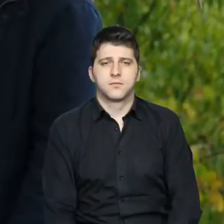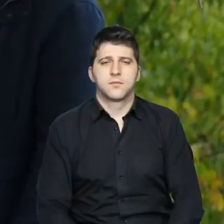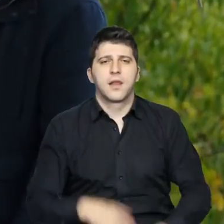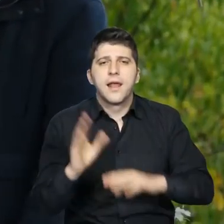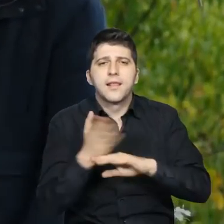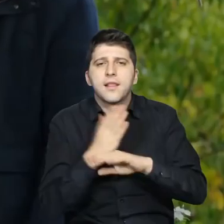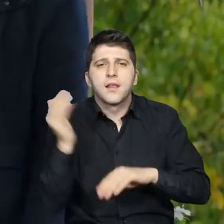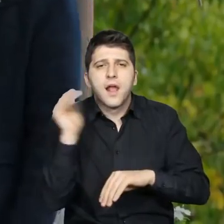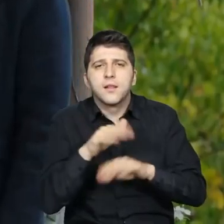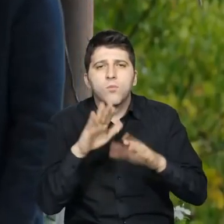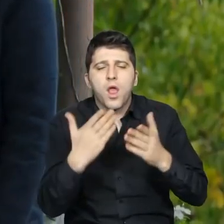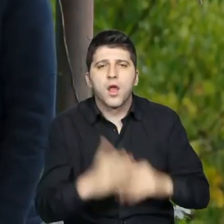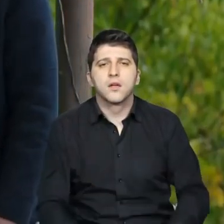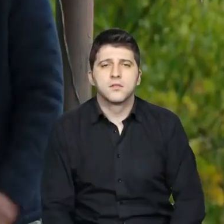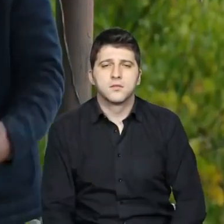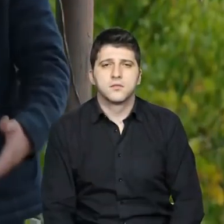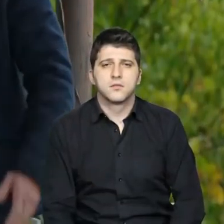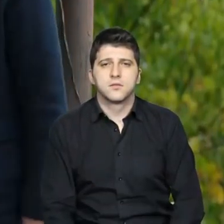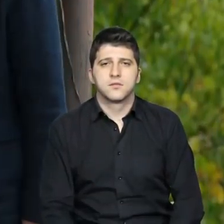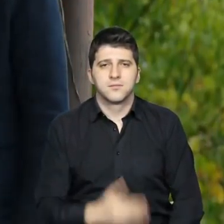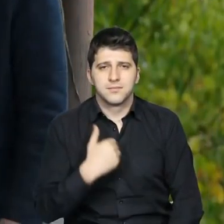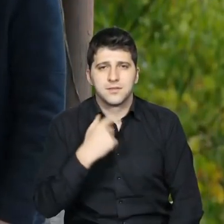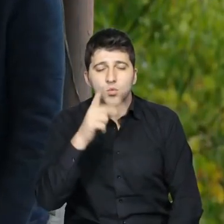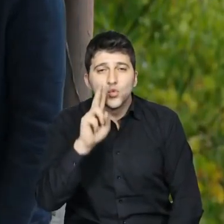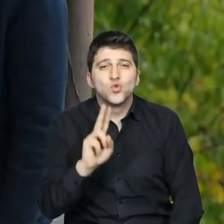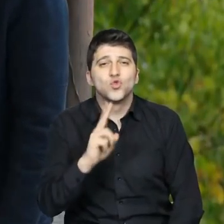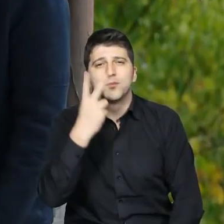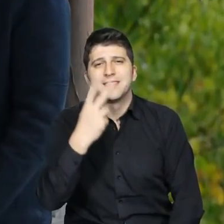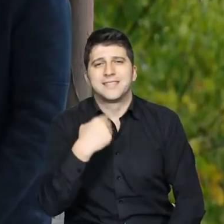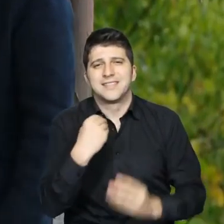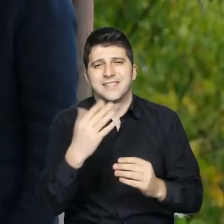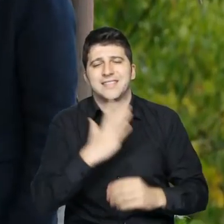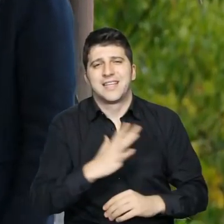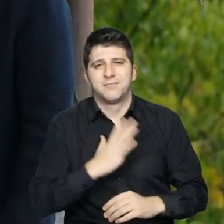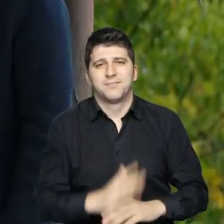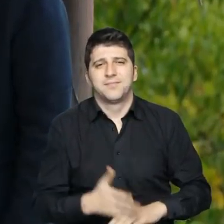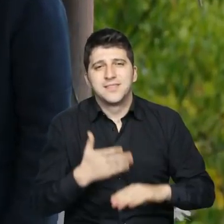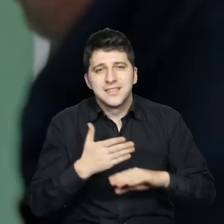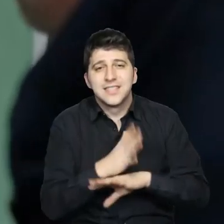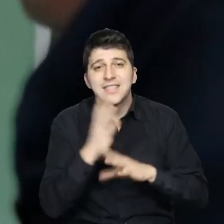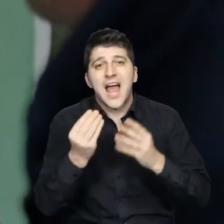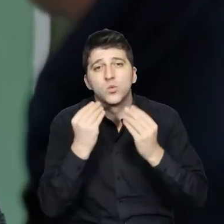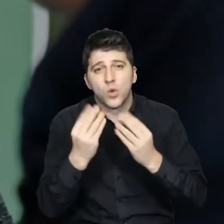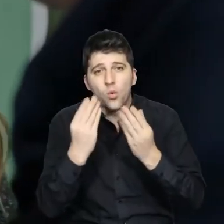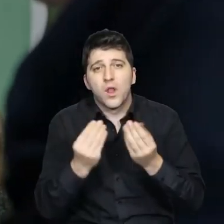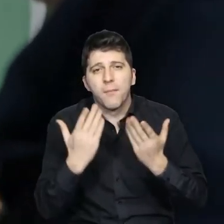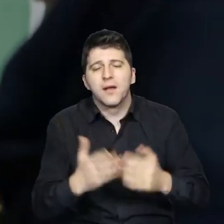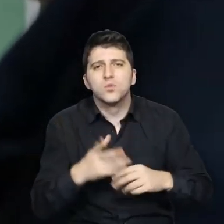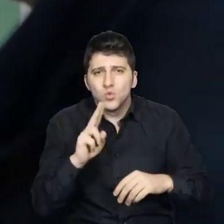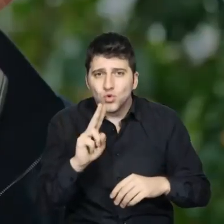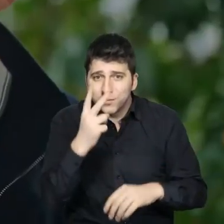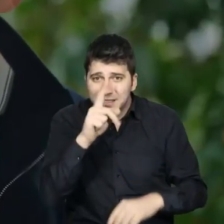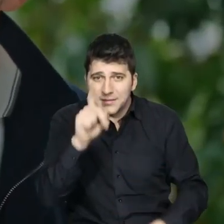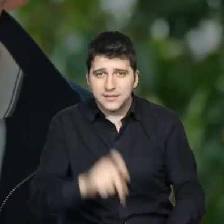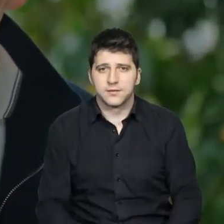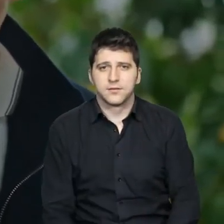Neden geldik buraya? Ben sana bir sürpriz yapmak istedim. Aslında çok daha güzel olabilirdi ama. Sürpriz